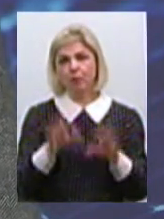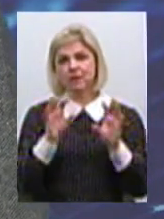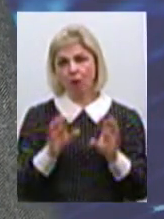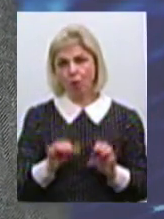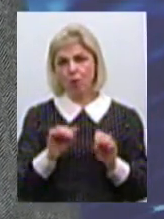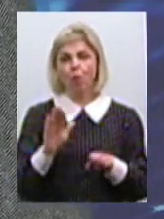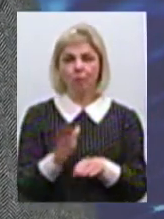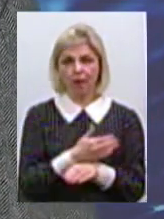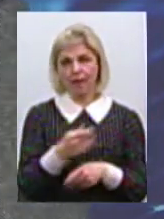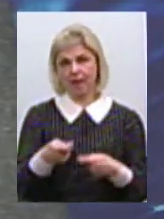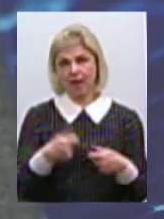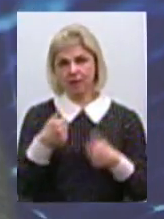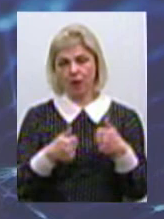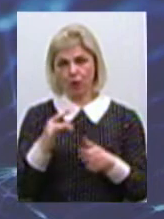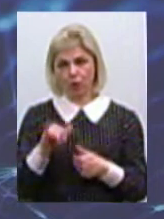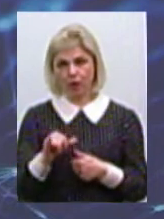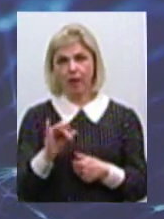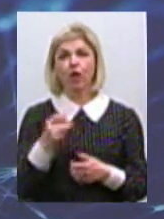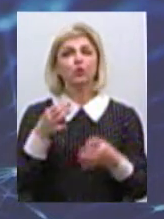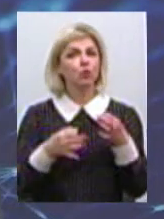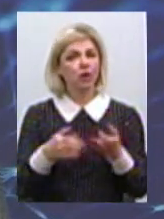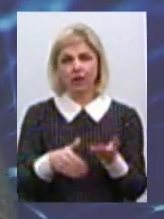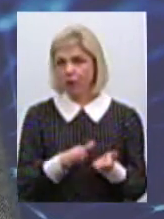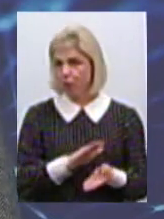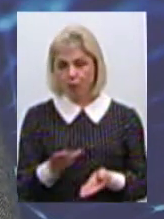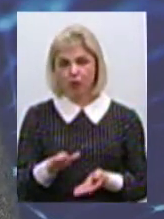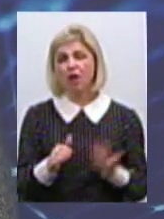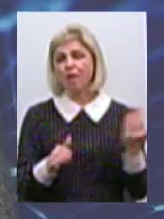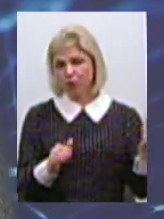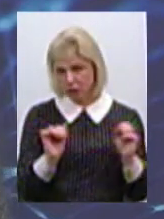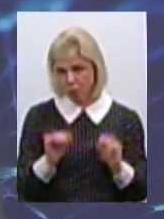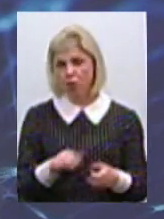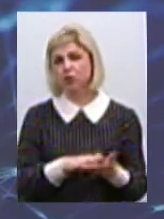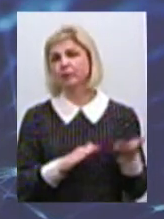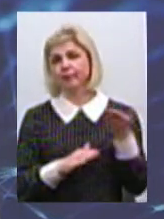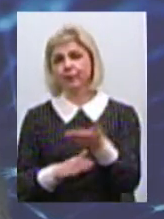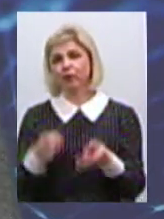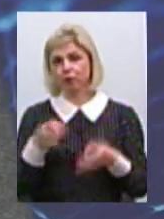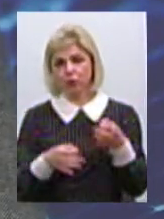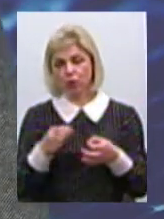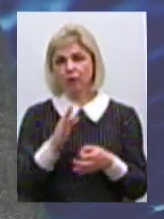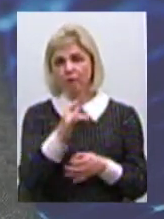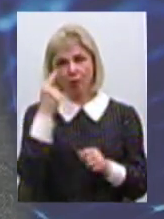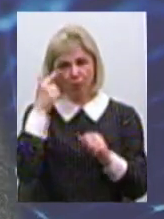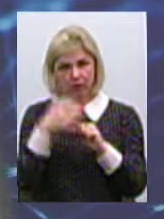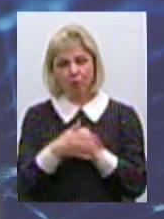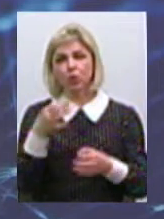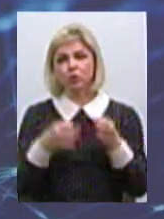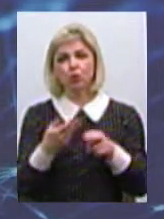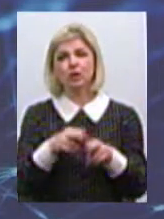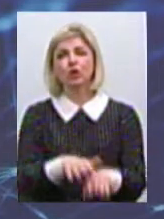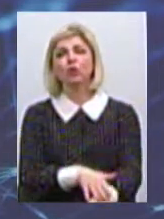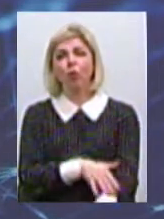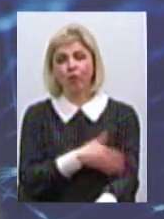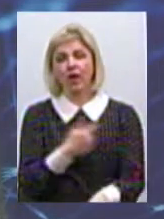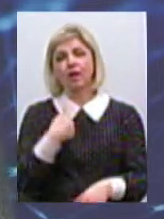зняти з тендеру. І тоді суд не допоможе. Вони можуть подавати в суд, але ви ж розумієте, що суд – це процес довгий.